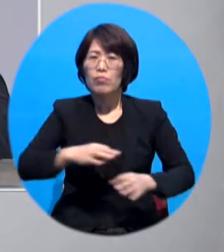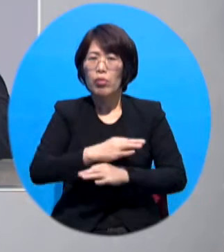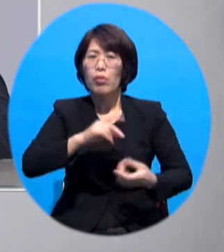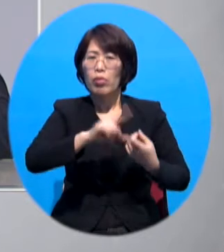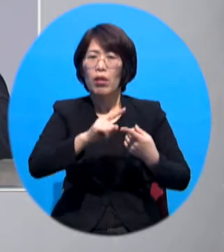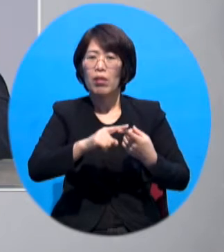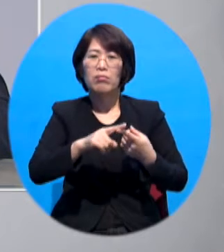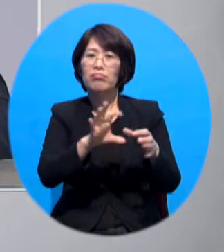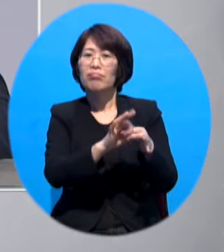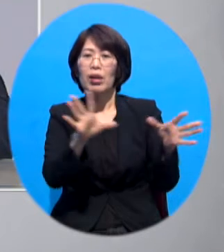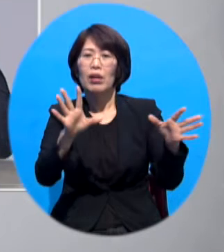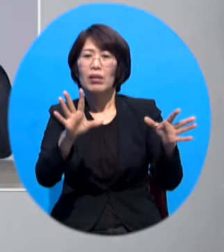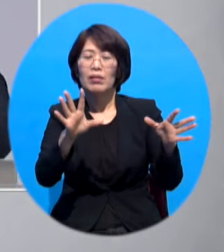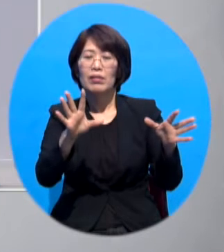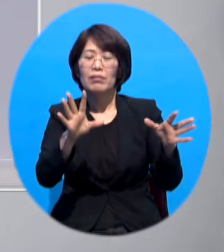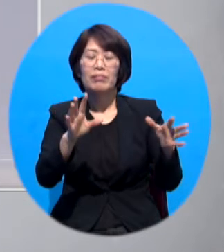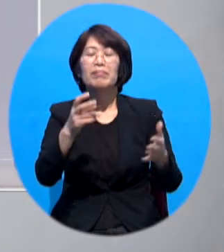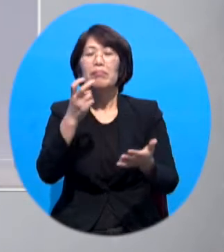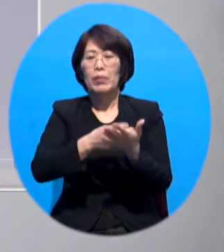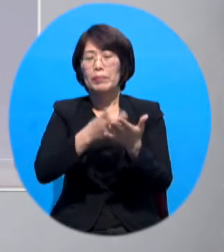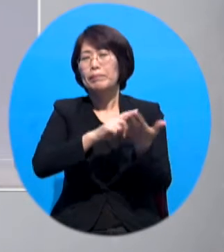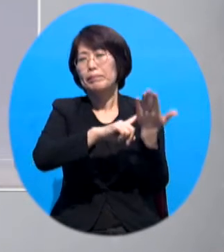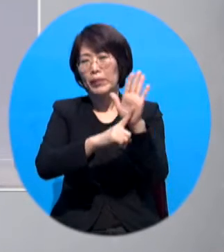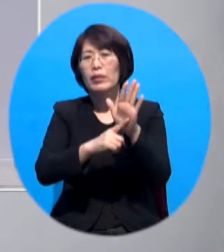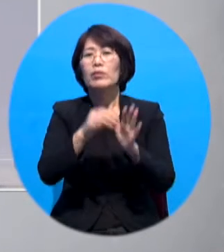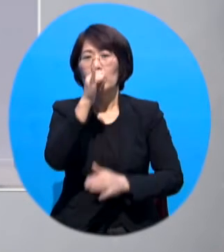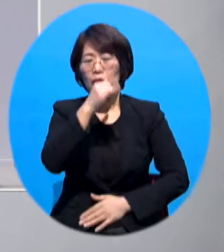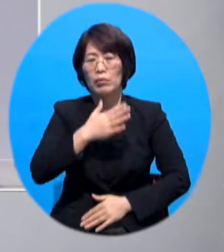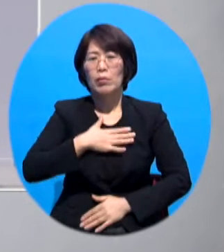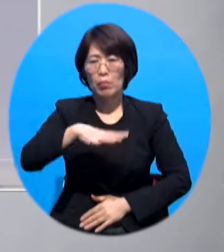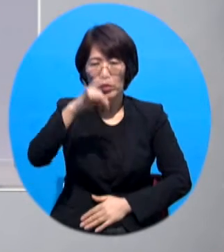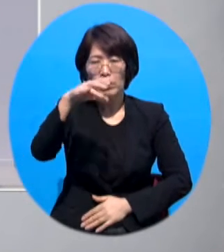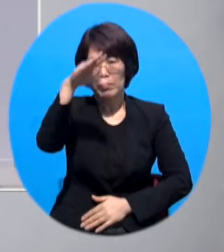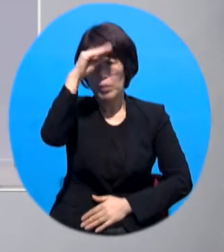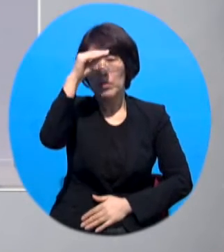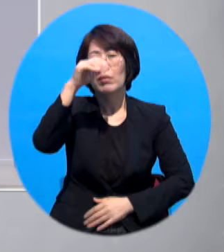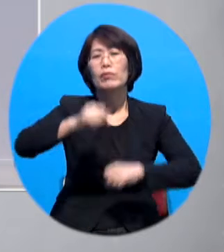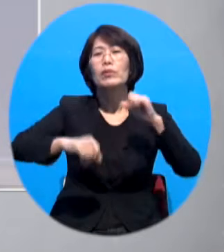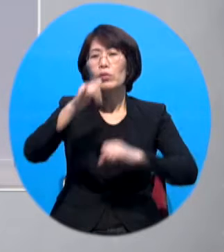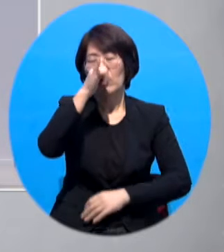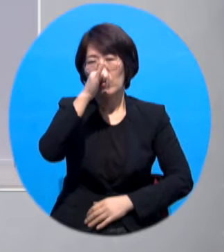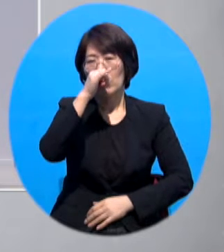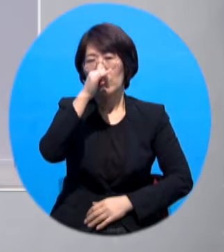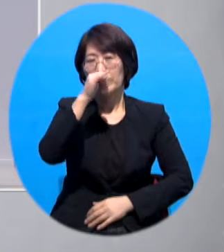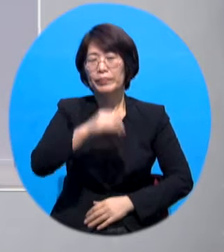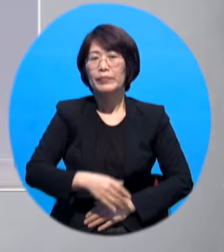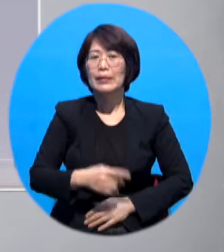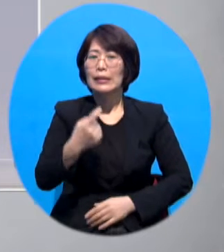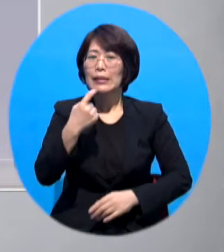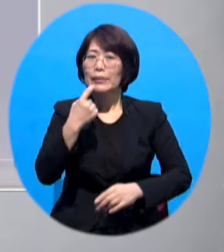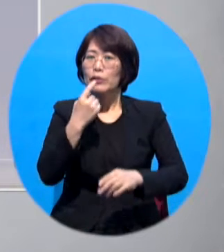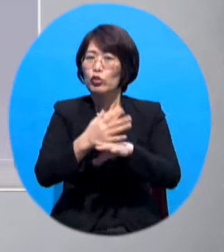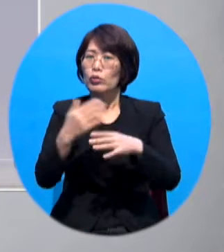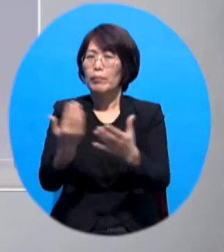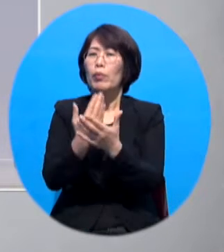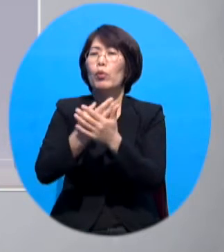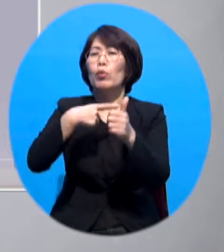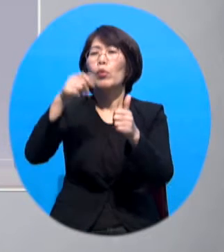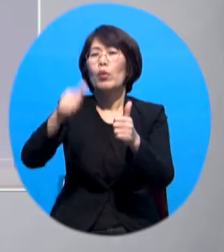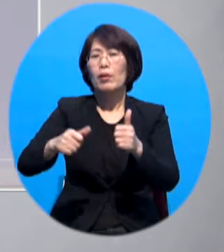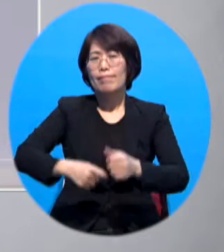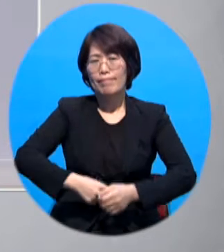대해서는 무관용 하겠다고 는 원칙을 밝혔습니다 저부터 설 선 해왔습니다 민주 진보 교육감 은 당연히 도덕적 이야